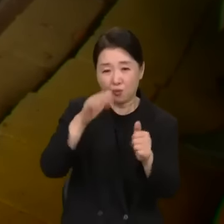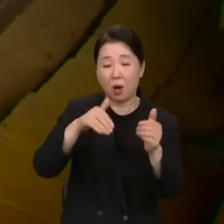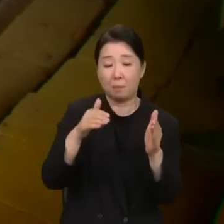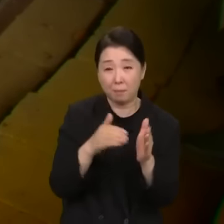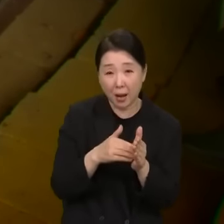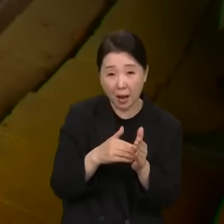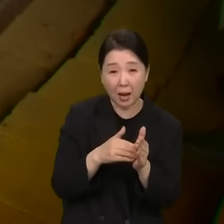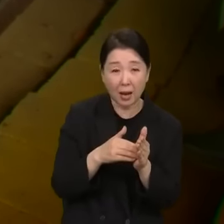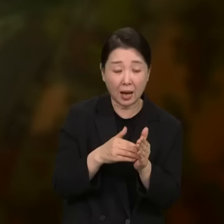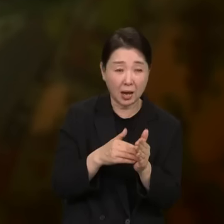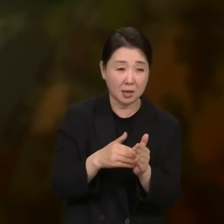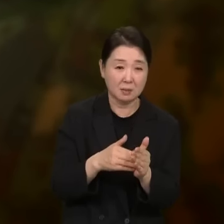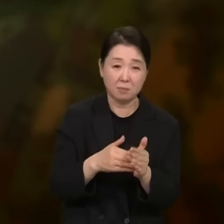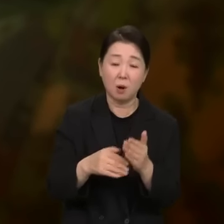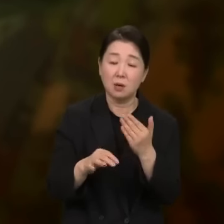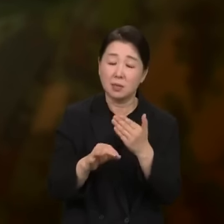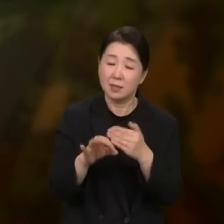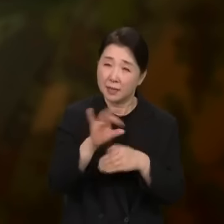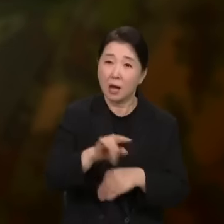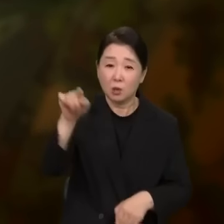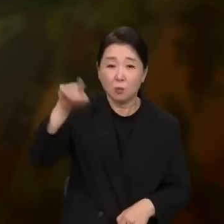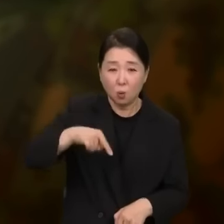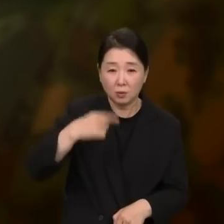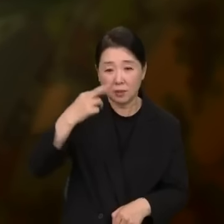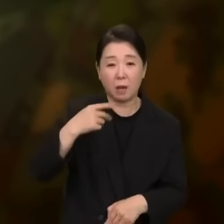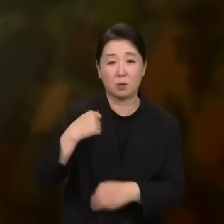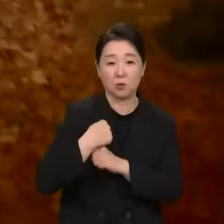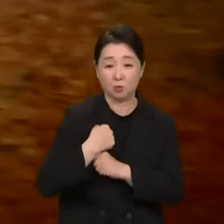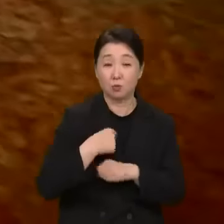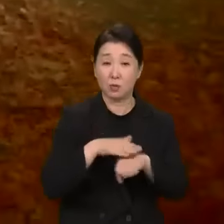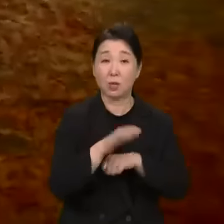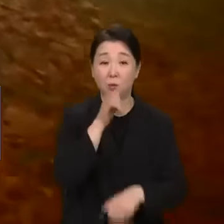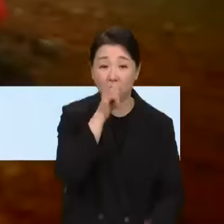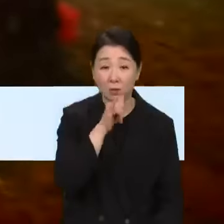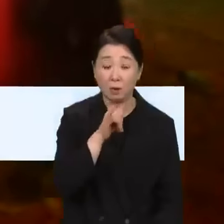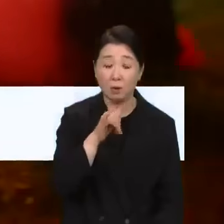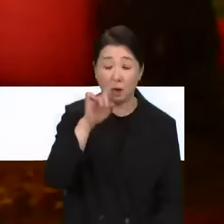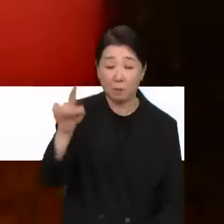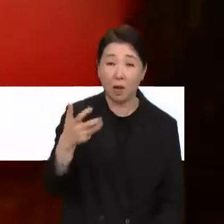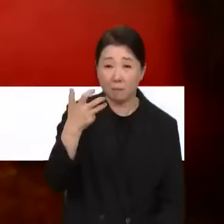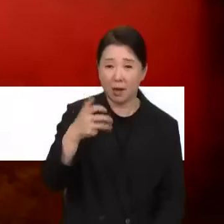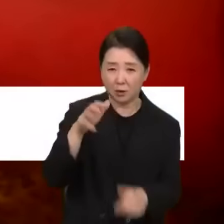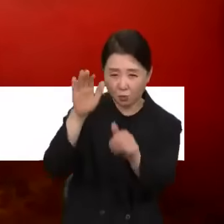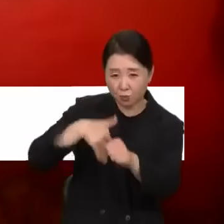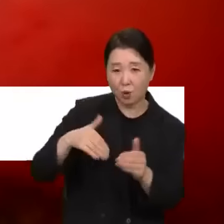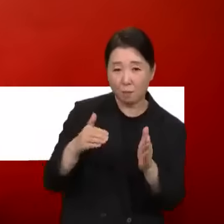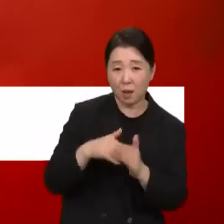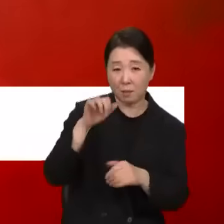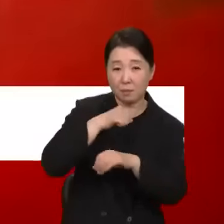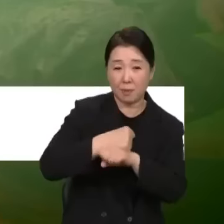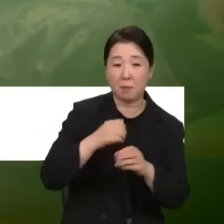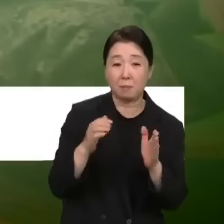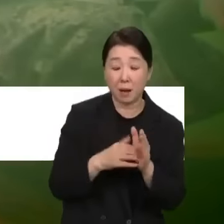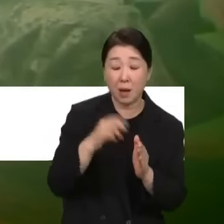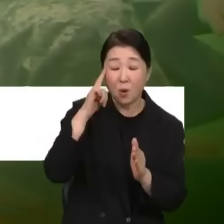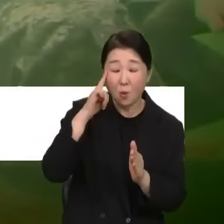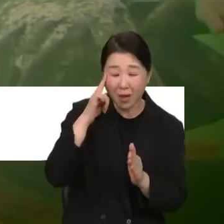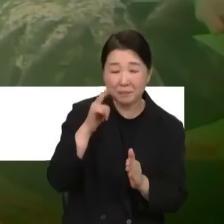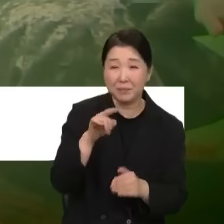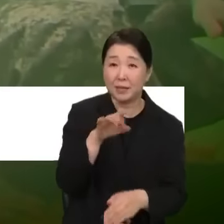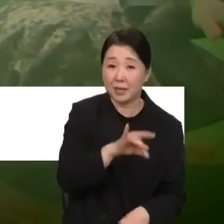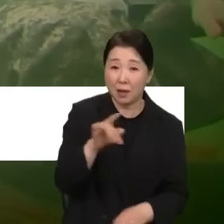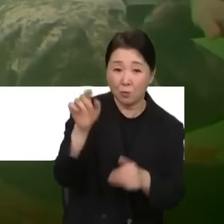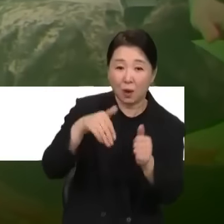예비군 제도를 시범적으로 운영 중입니다. 최대 180일까지 소집해 훈련하는 장기 비상근 예비군은